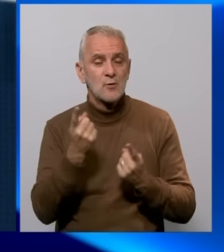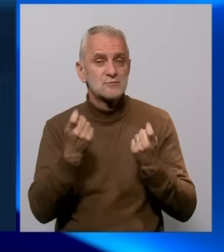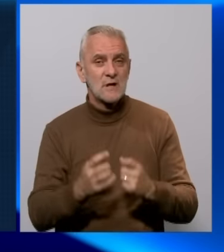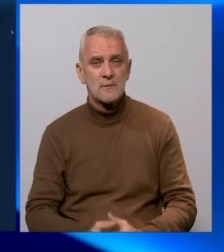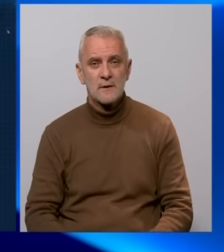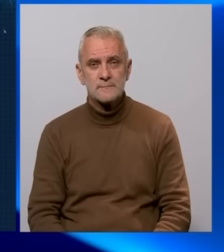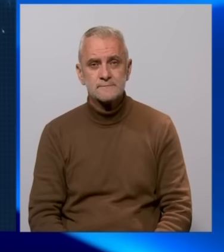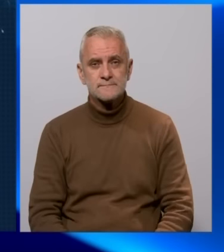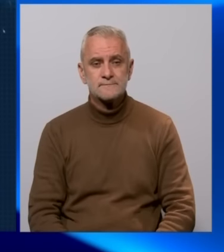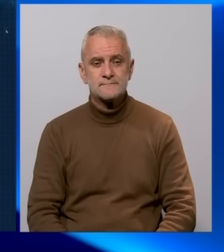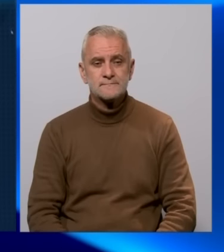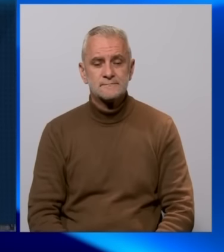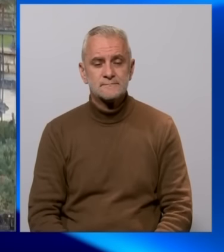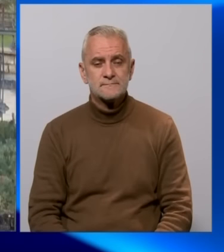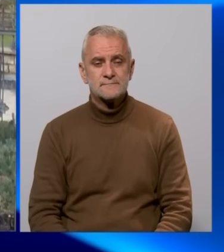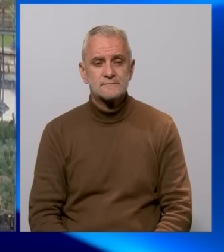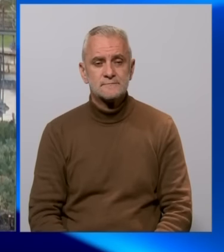selima.